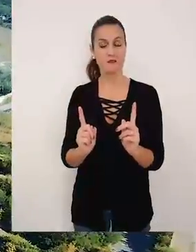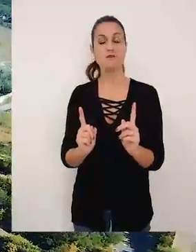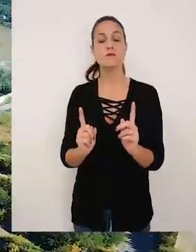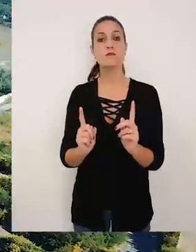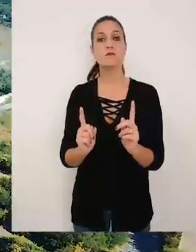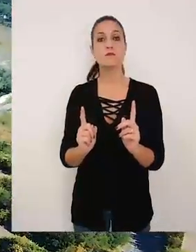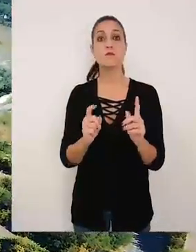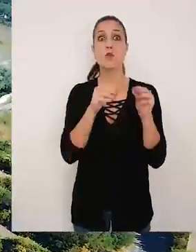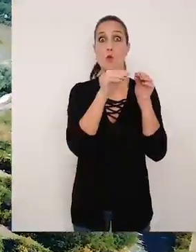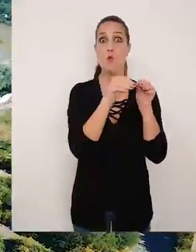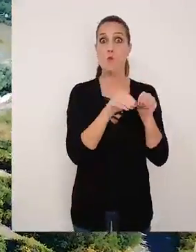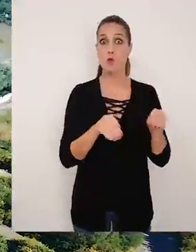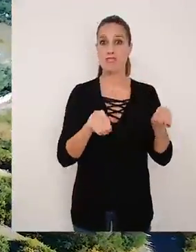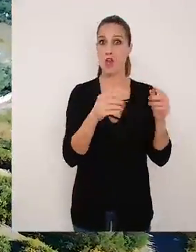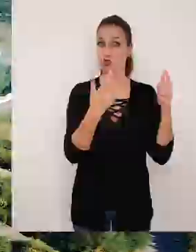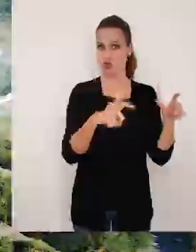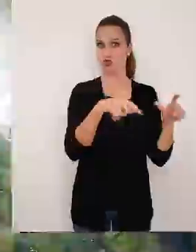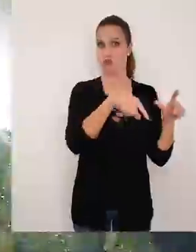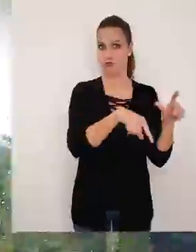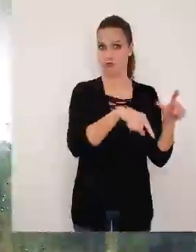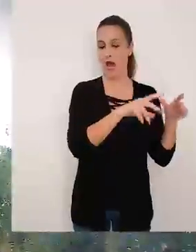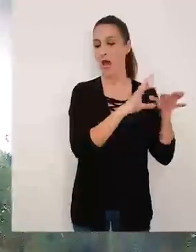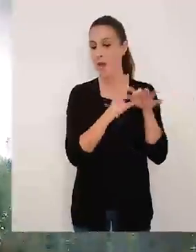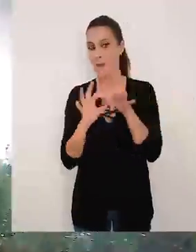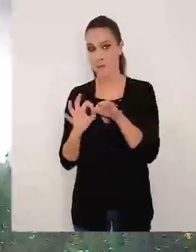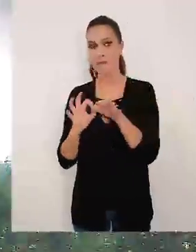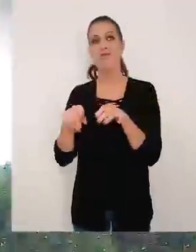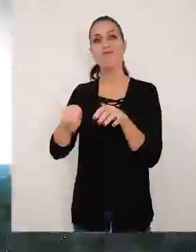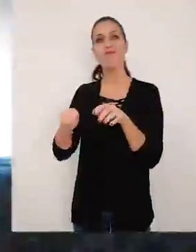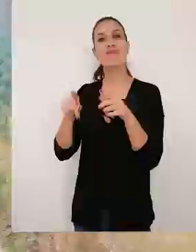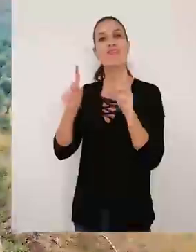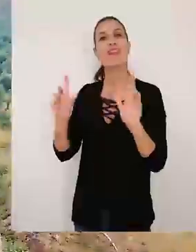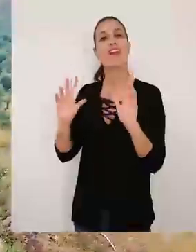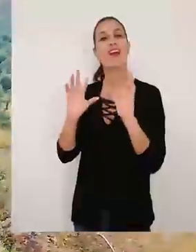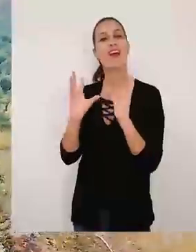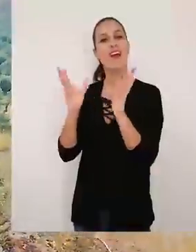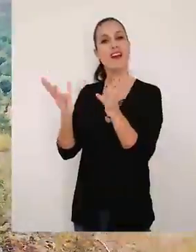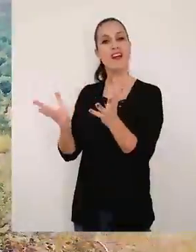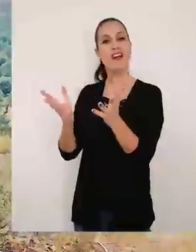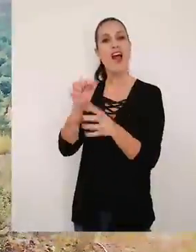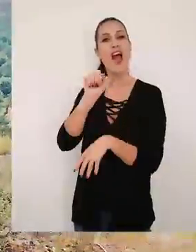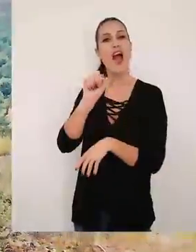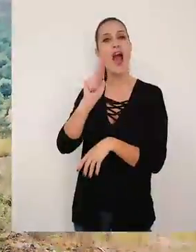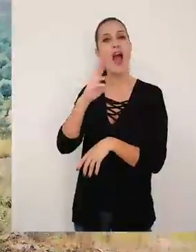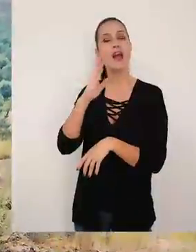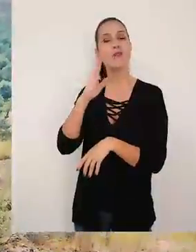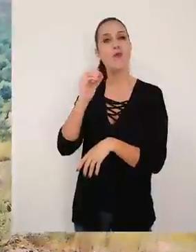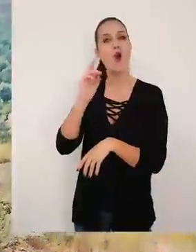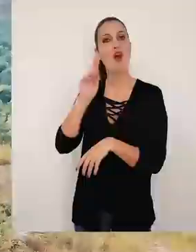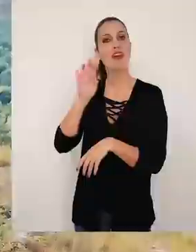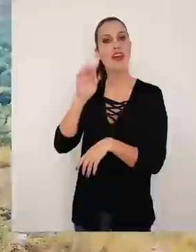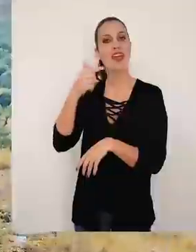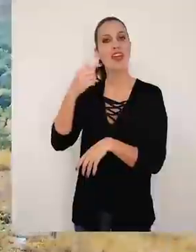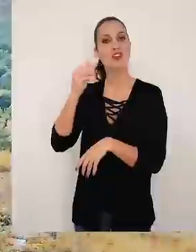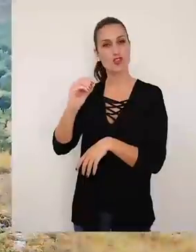Al sistema museale cittadino è legato l'innovativo arboreto didattico, parco naturale che si estende lungo i declivi della Serra